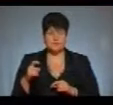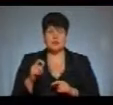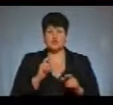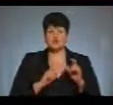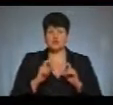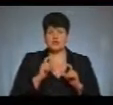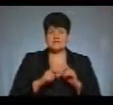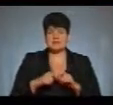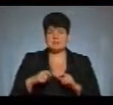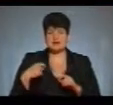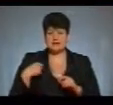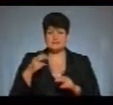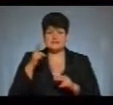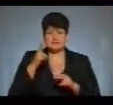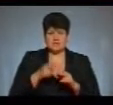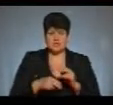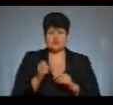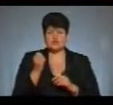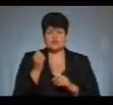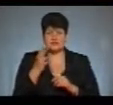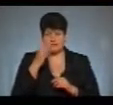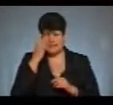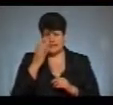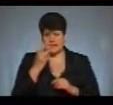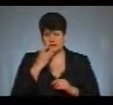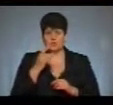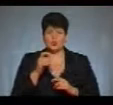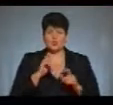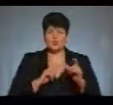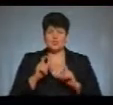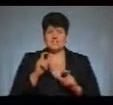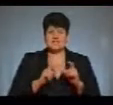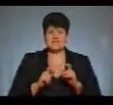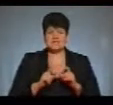закриває 14-ту літню всеукраїнську універсіаду. Щорічні змагання серед